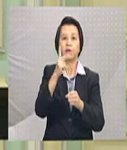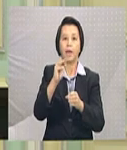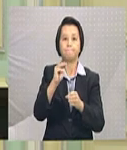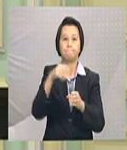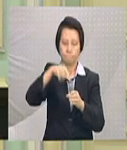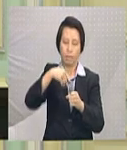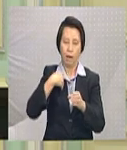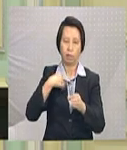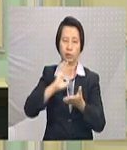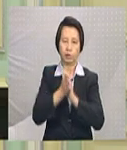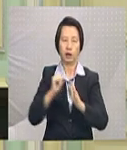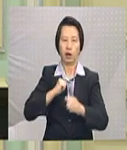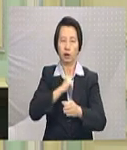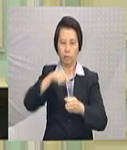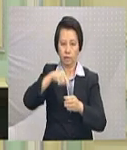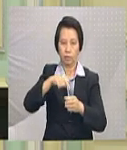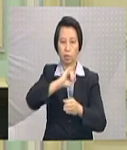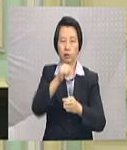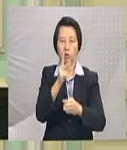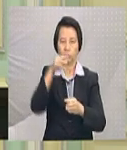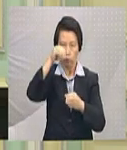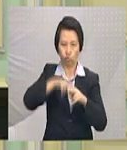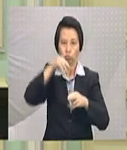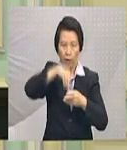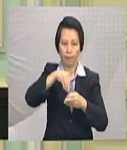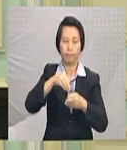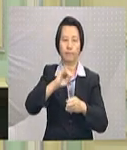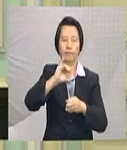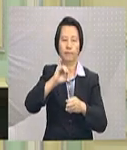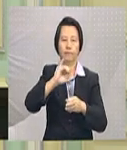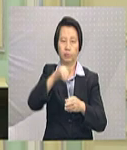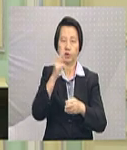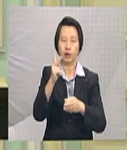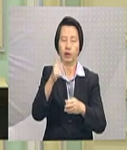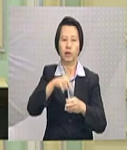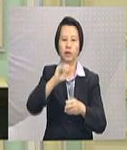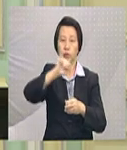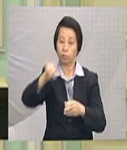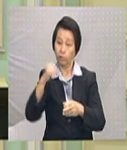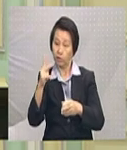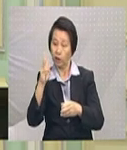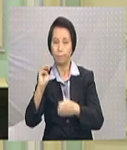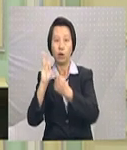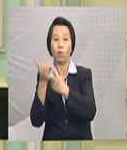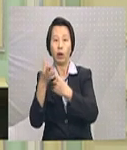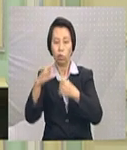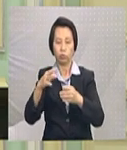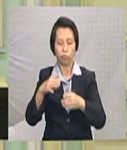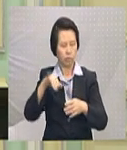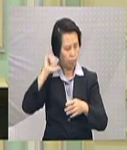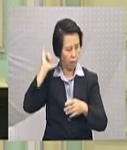jawatan kuasa pengurusan bencana daerah tu. Jadi saya percaya semalam JKM telah pun